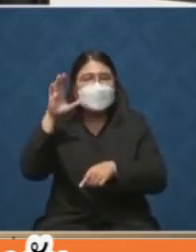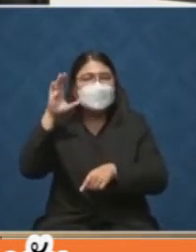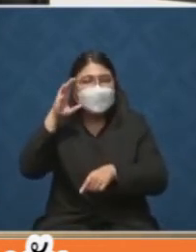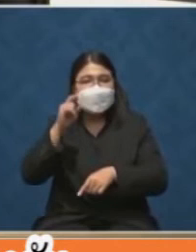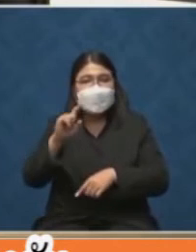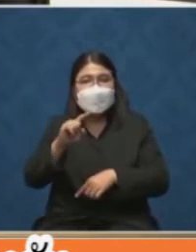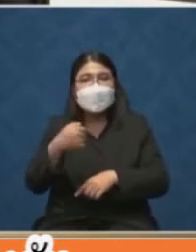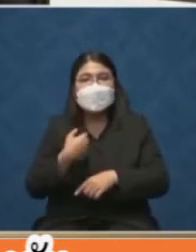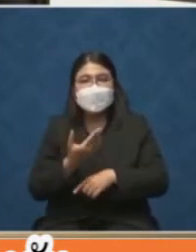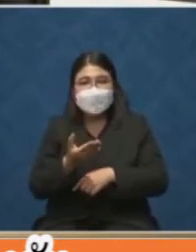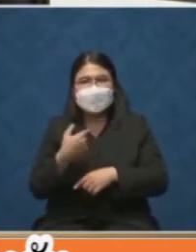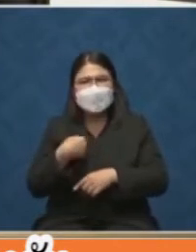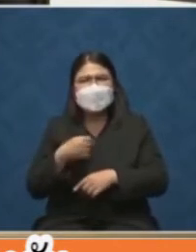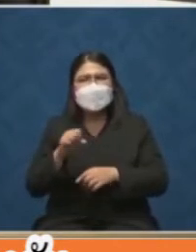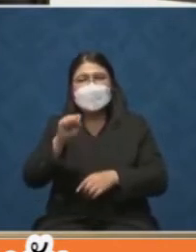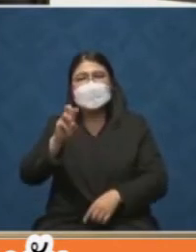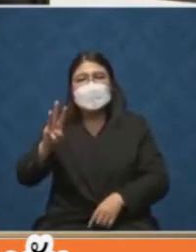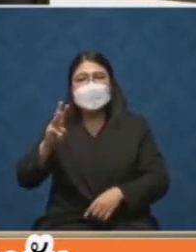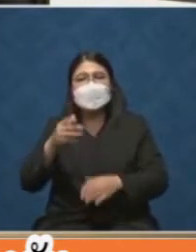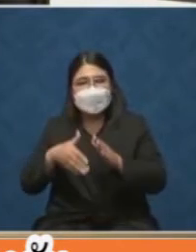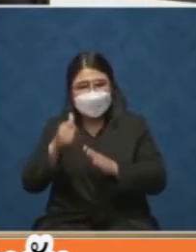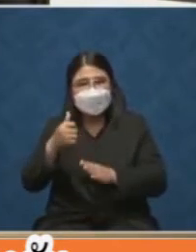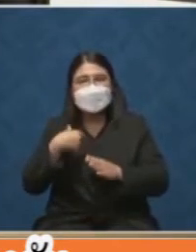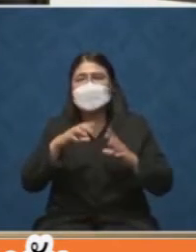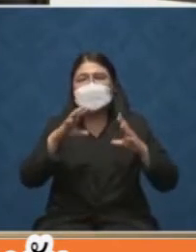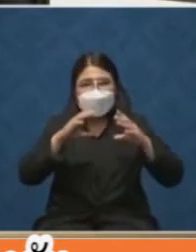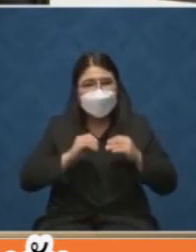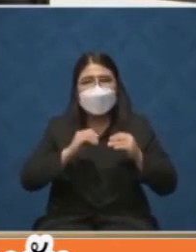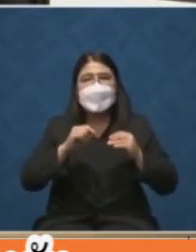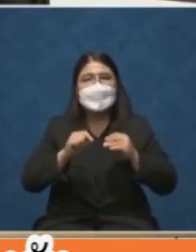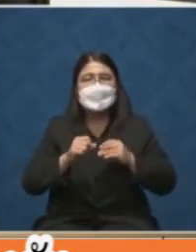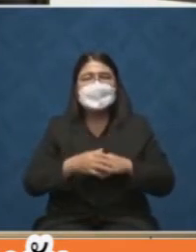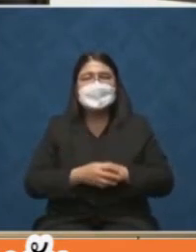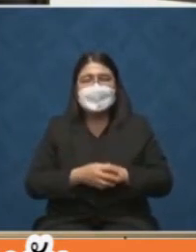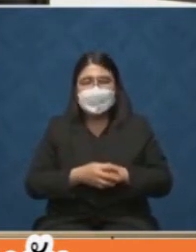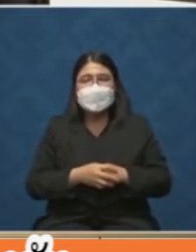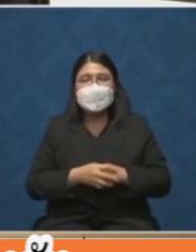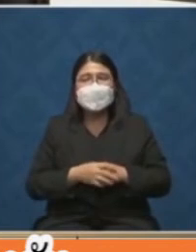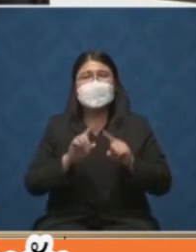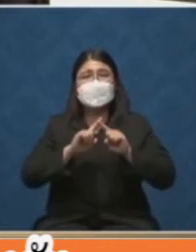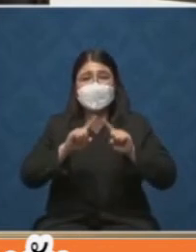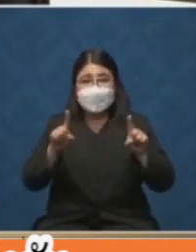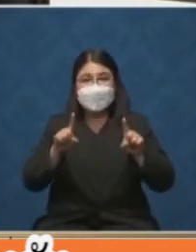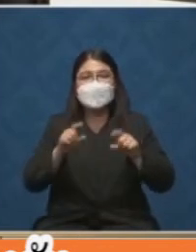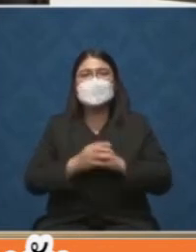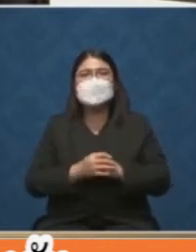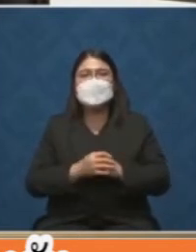wha dinjas